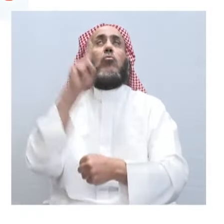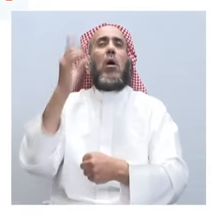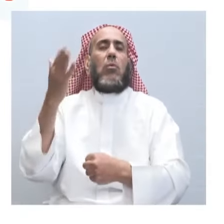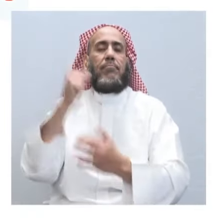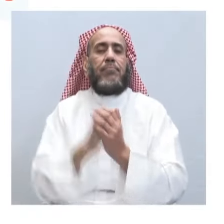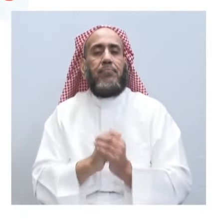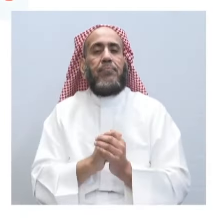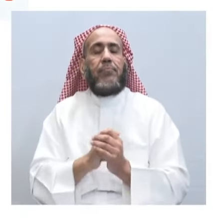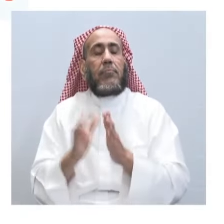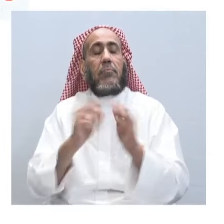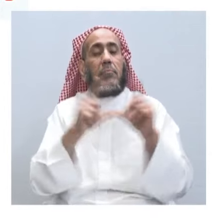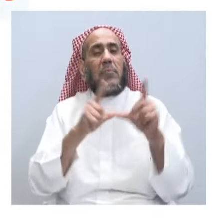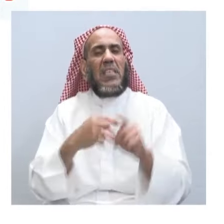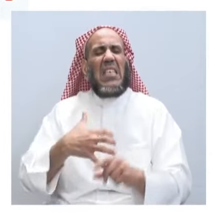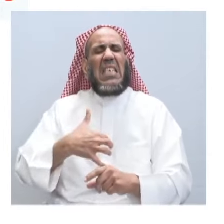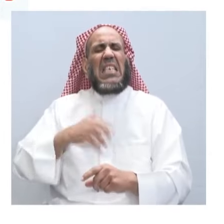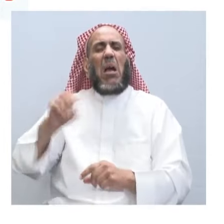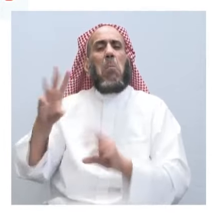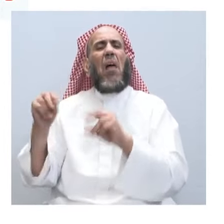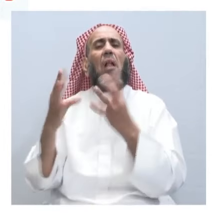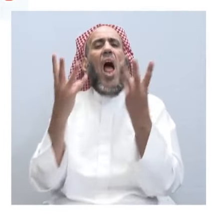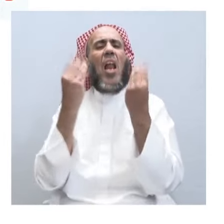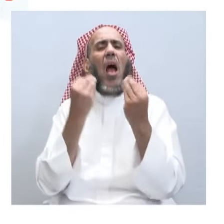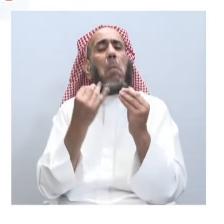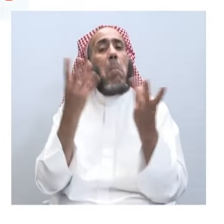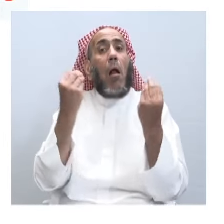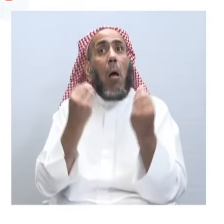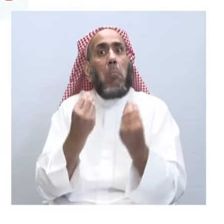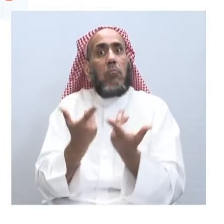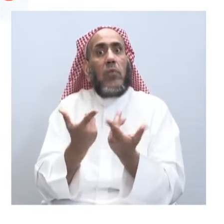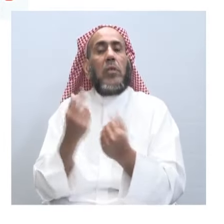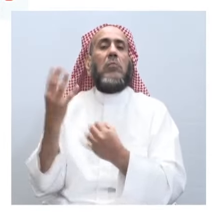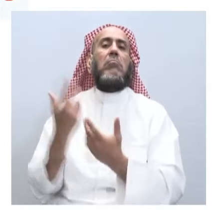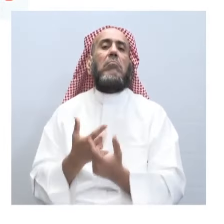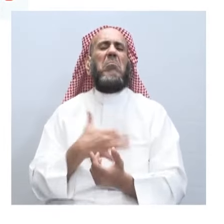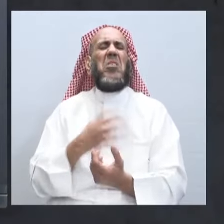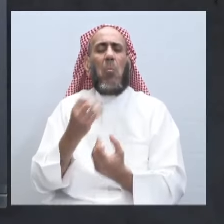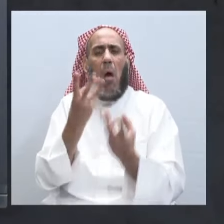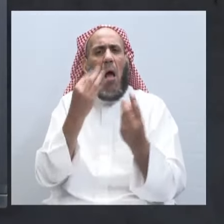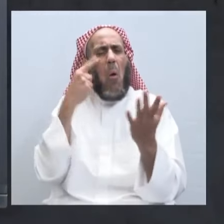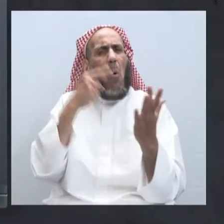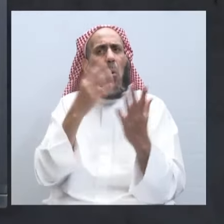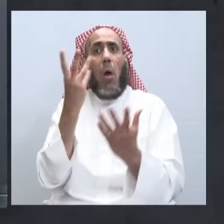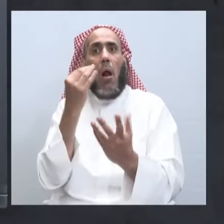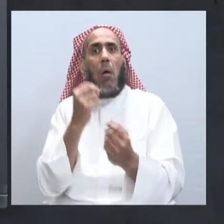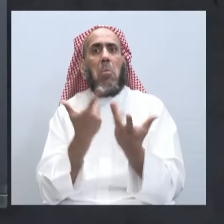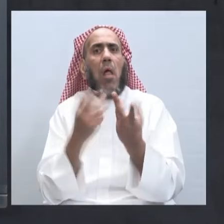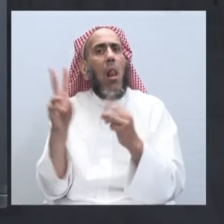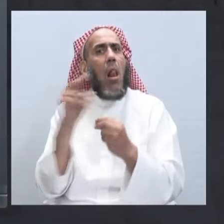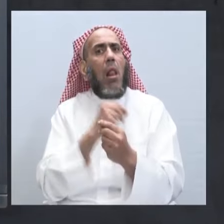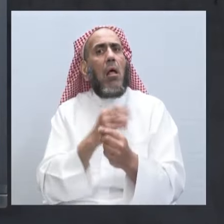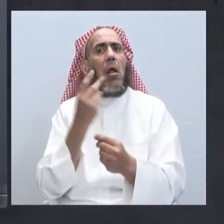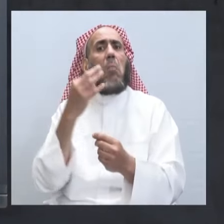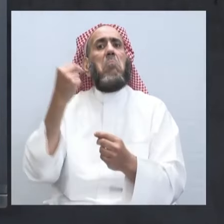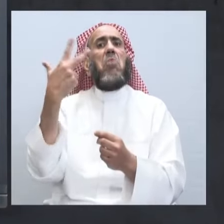واضح التشاؤم ببعض الارقام في بعض الناس يتشاءم برقم مثلا